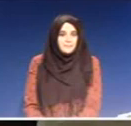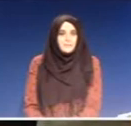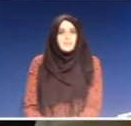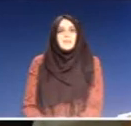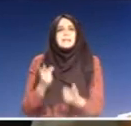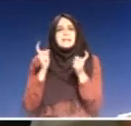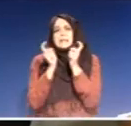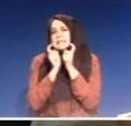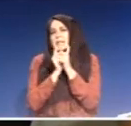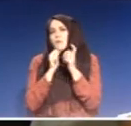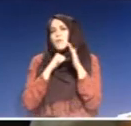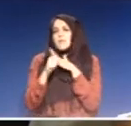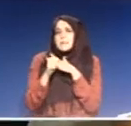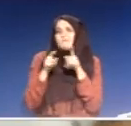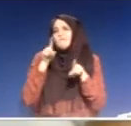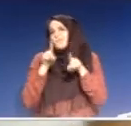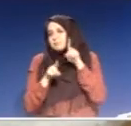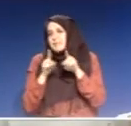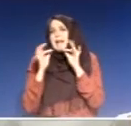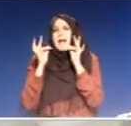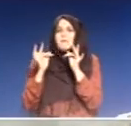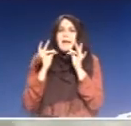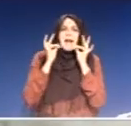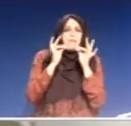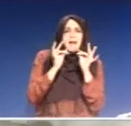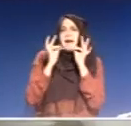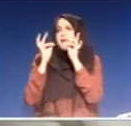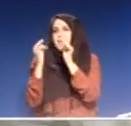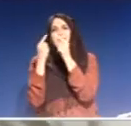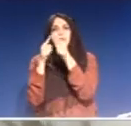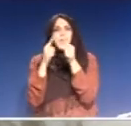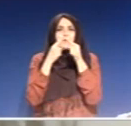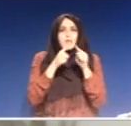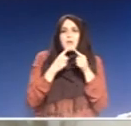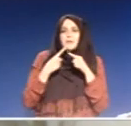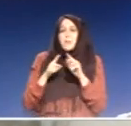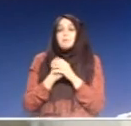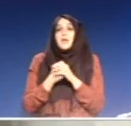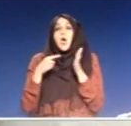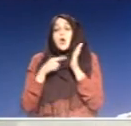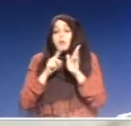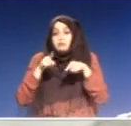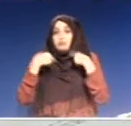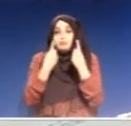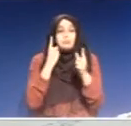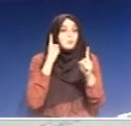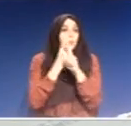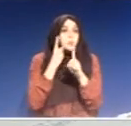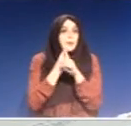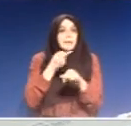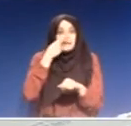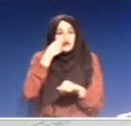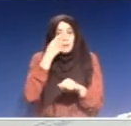النزاعات العقارية تختلف من قضية إلى قضية أخرى، فاستشارة خبير عقاري السيد